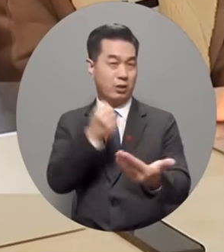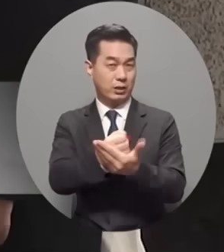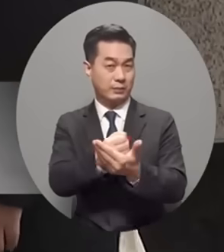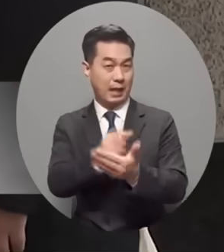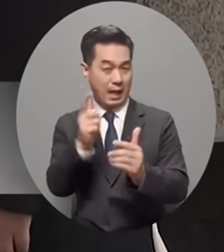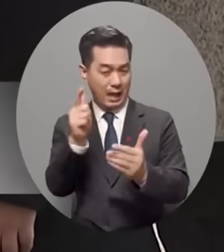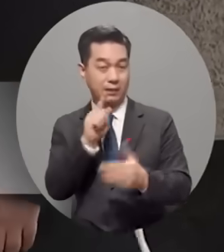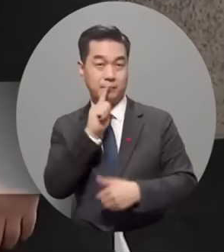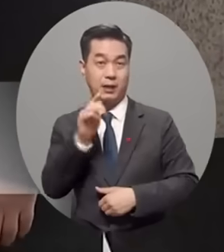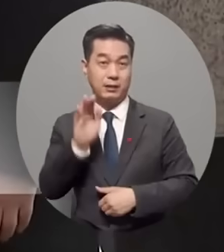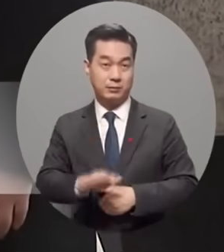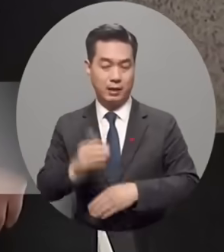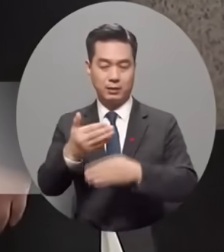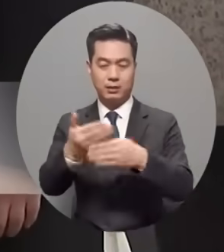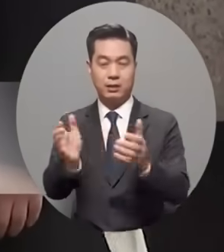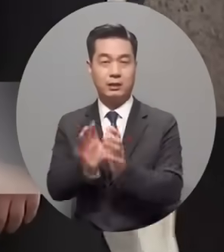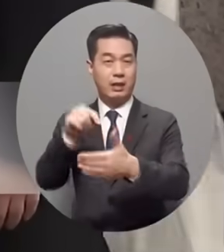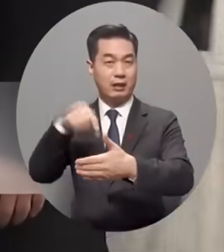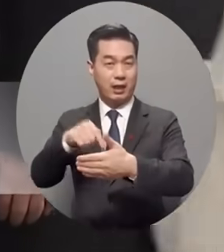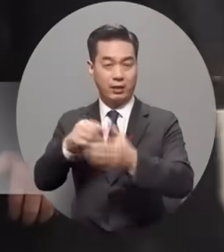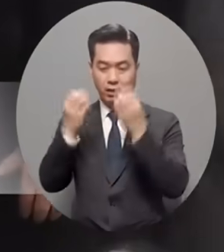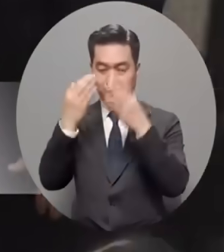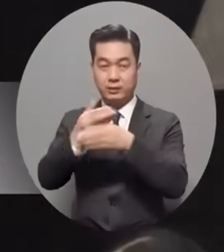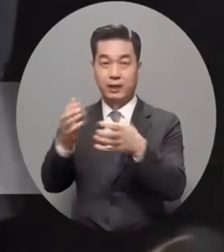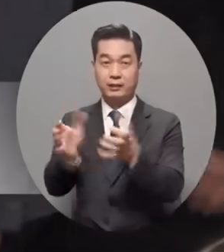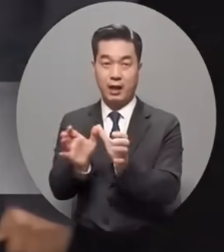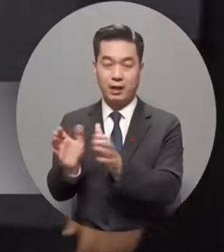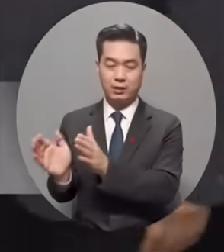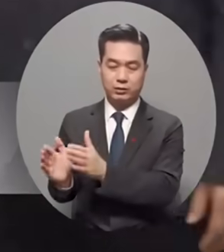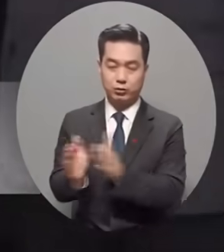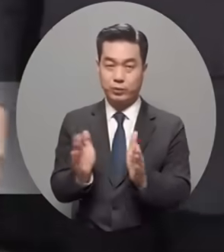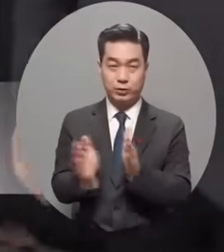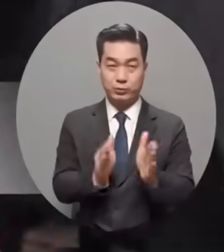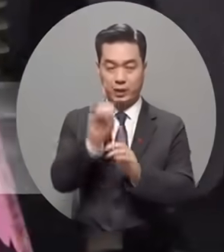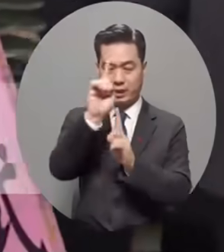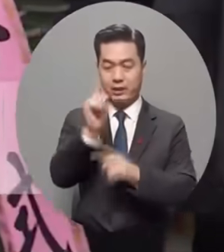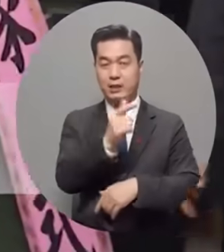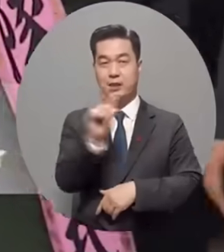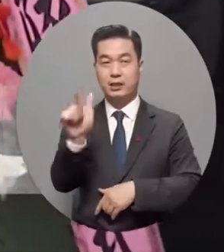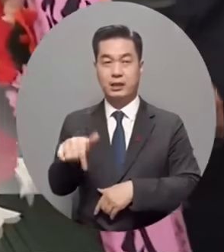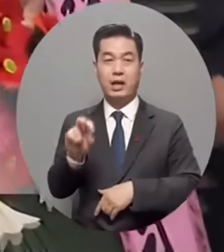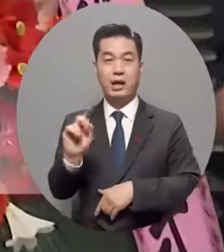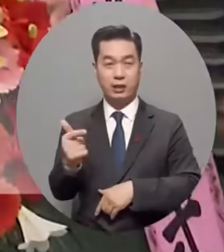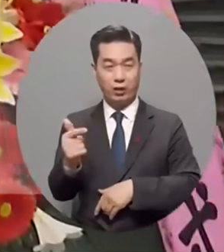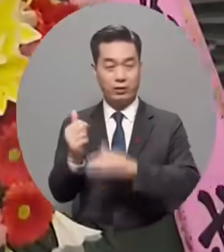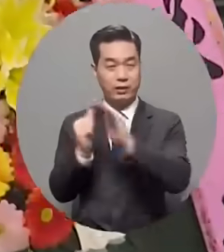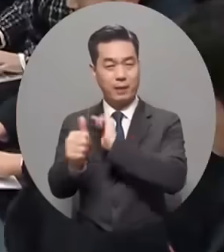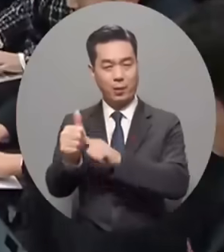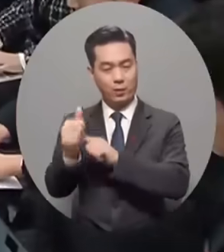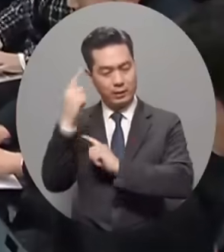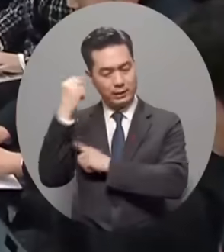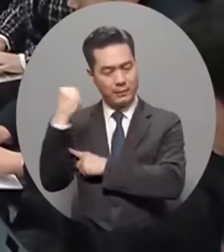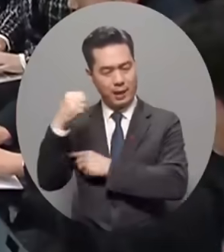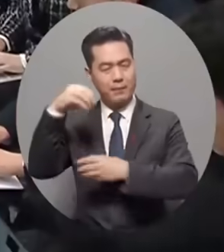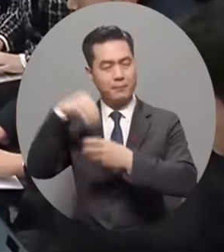했지만 당내에선 신당 창당을 준비 중인 이낙연 전 대표의 의중이 실렸다는 분석이 나옵니다. 연말을